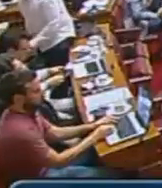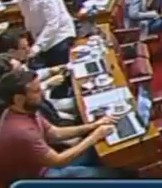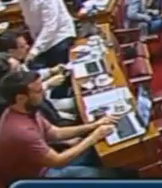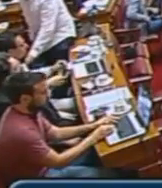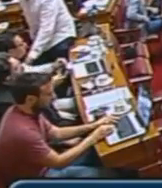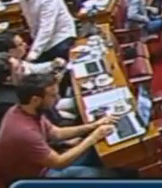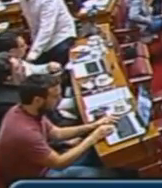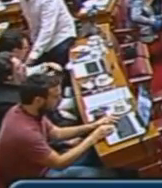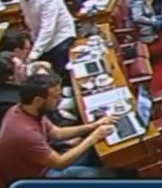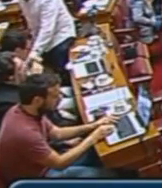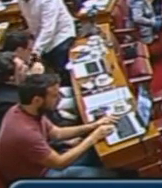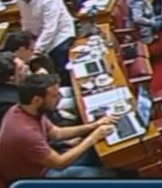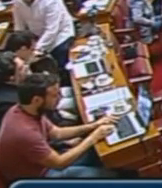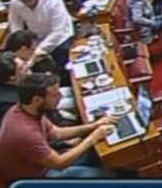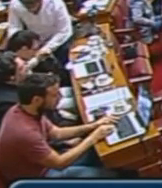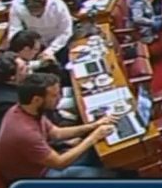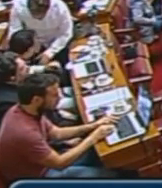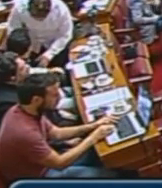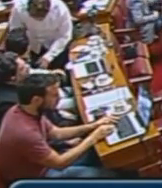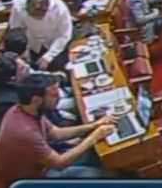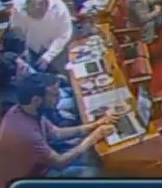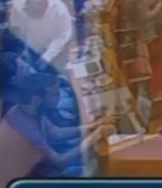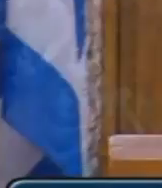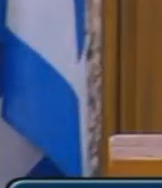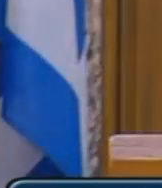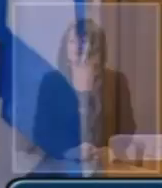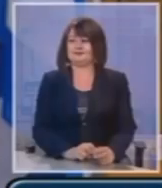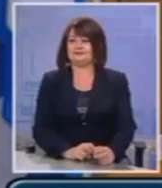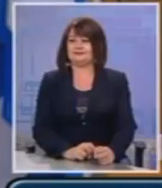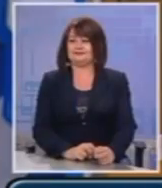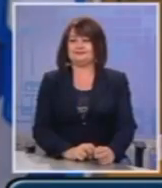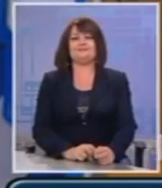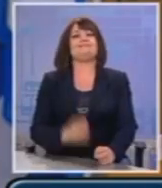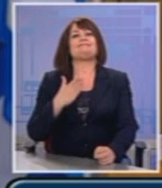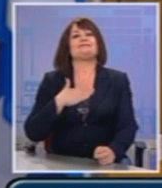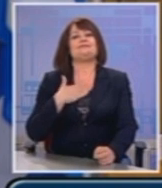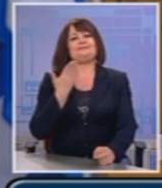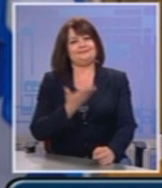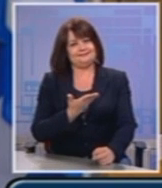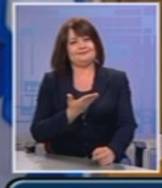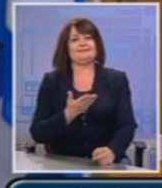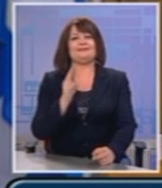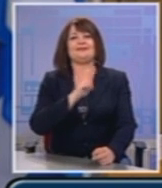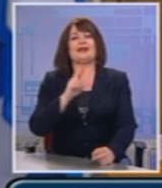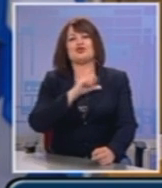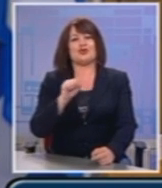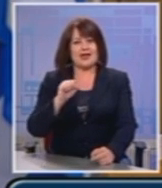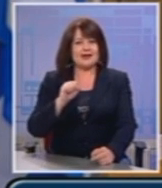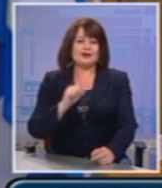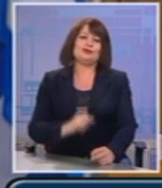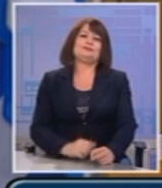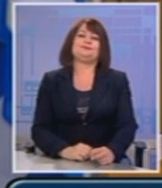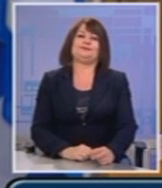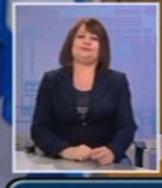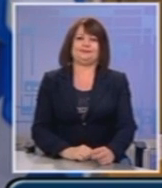πολύ ευχαριστούμε πολύ τον κύριο ενά το σερο